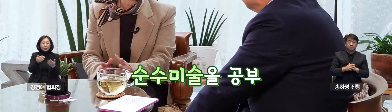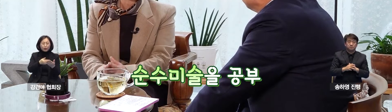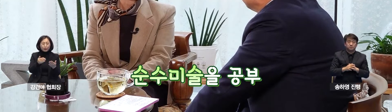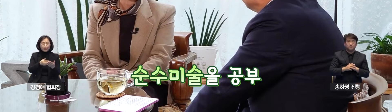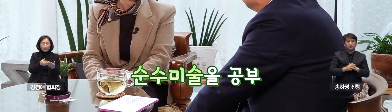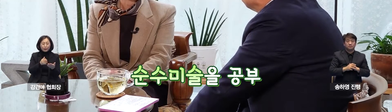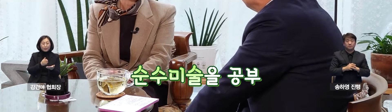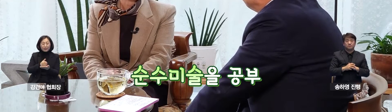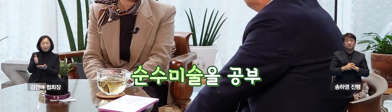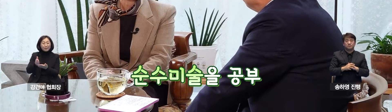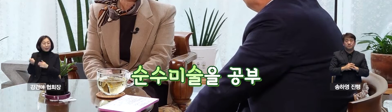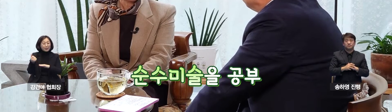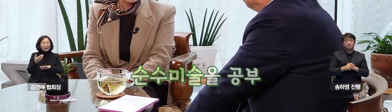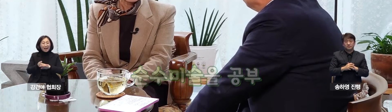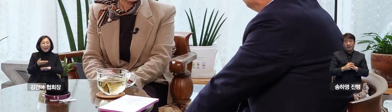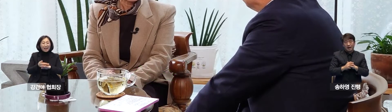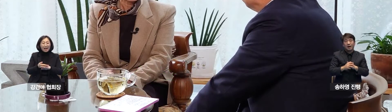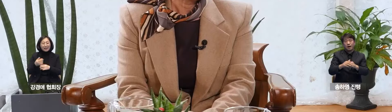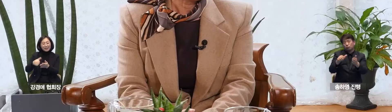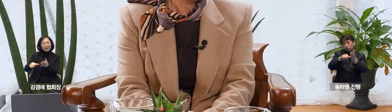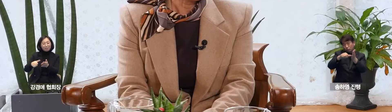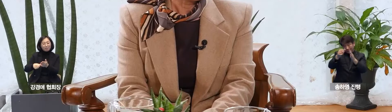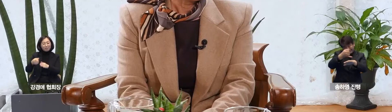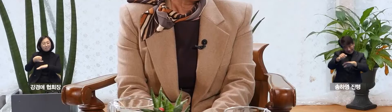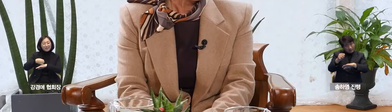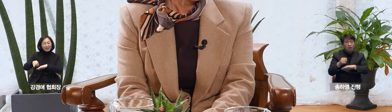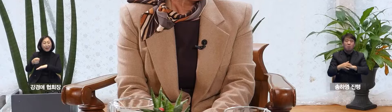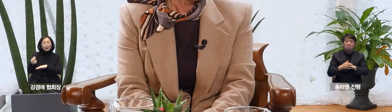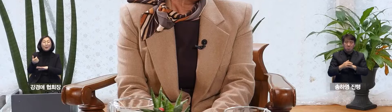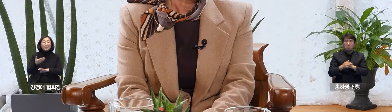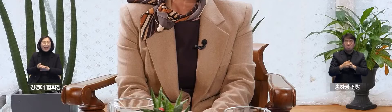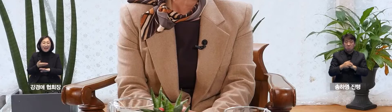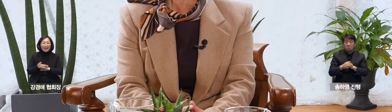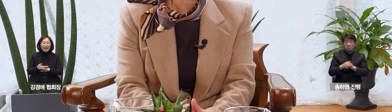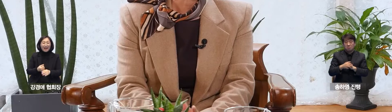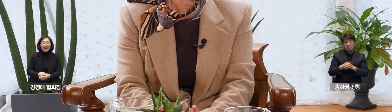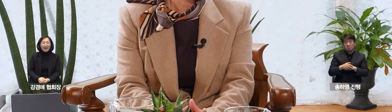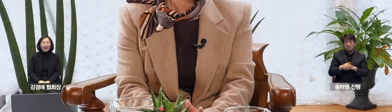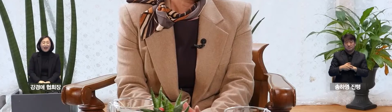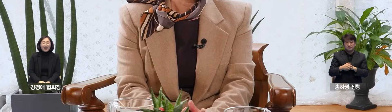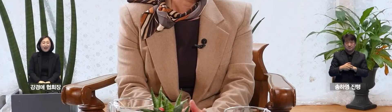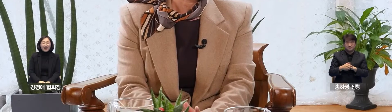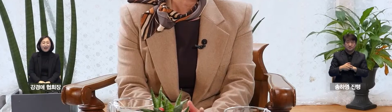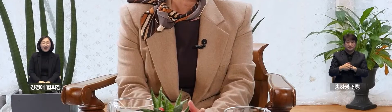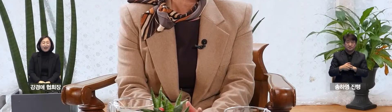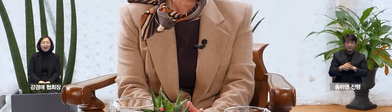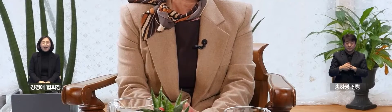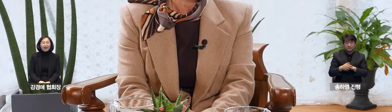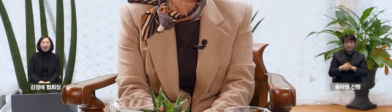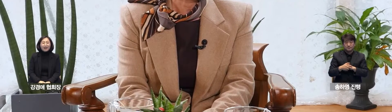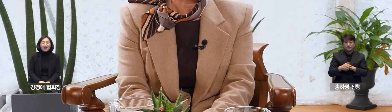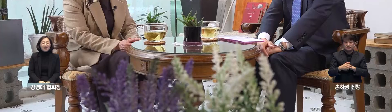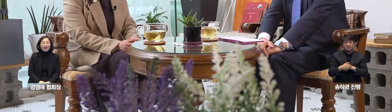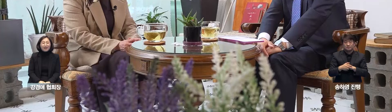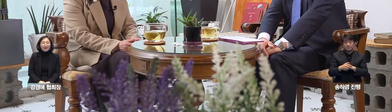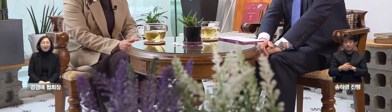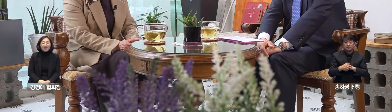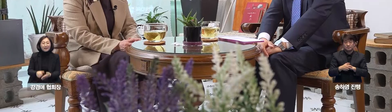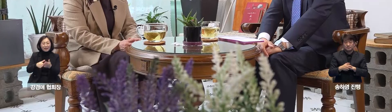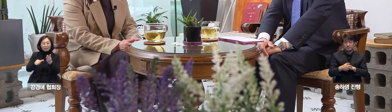조금 다르기는 하더라고요. 제품 디자인은? 네. 그리고 이제 브랜드에 따라 또 조금 달라지는 게 있어요.